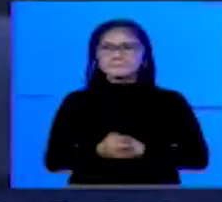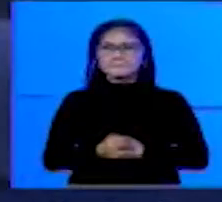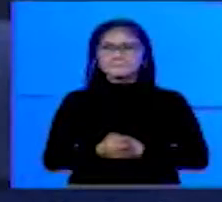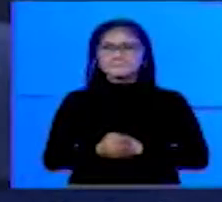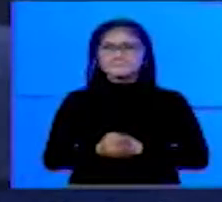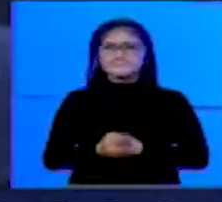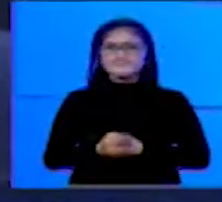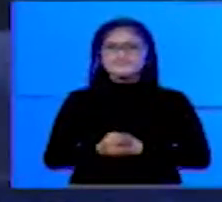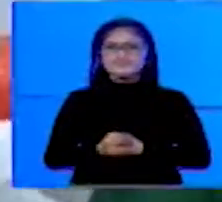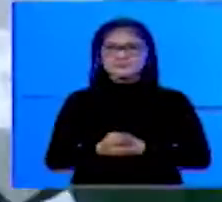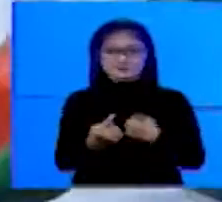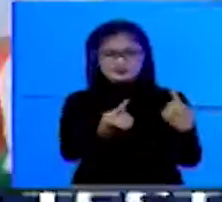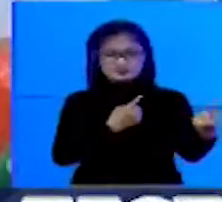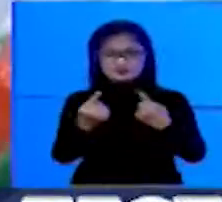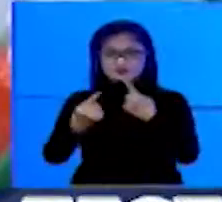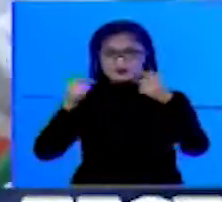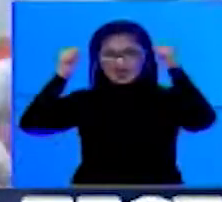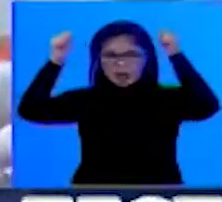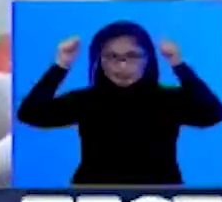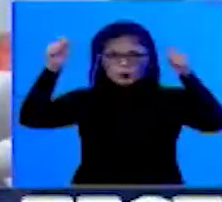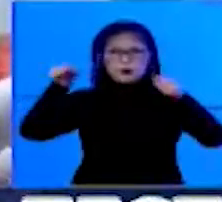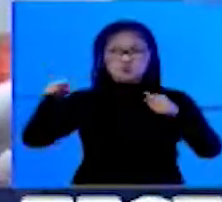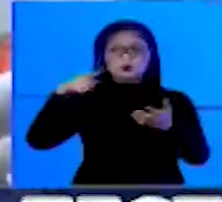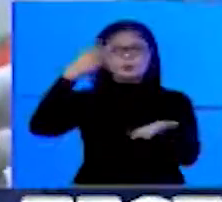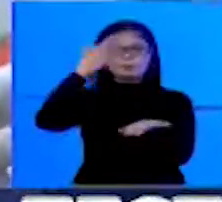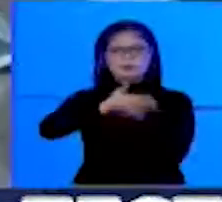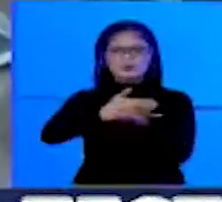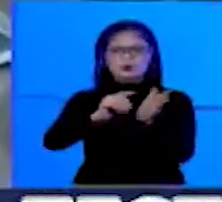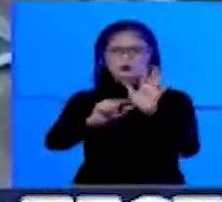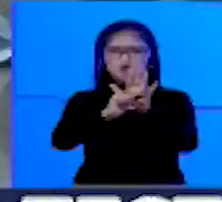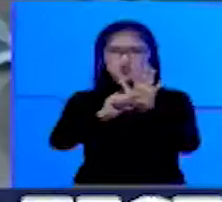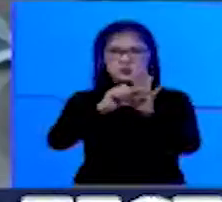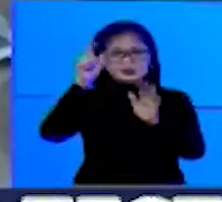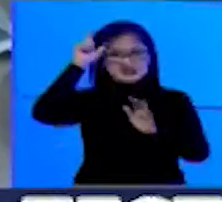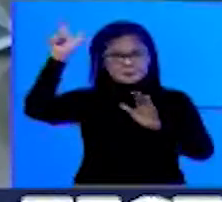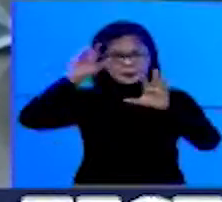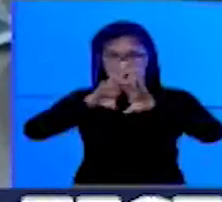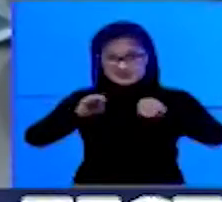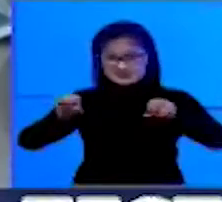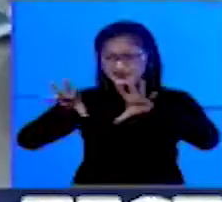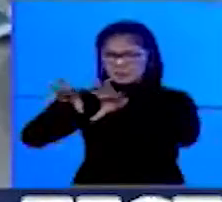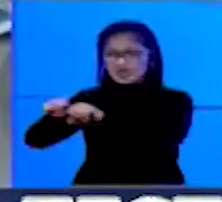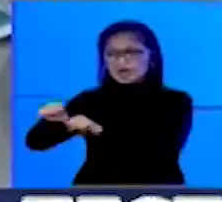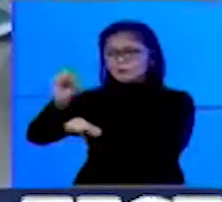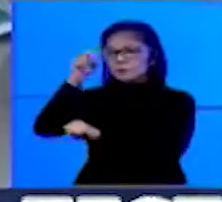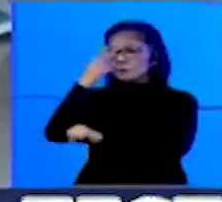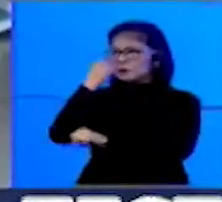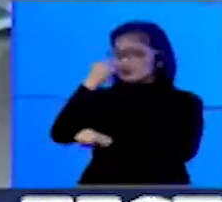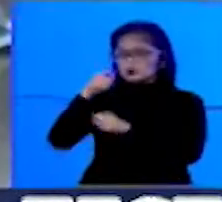Satu persatu para pengunjuk rasa penolakan pengesahan Undang-Undang Cipta Kerja yang diamankan di Polrestabes Bandung, Jawa Barat menjalani rapid test.